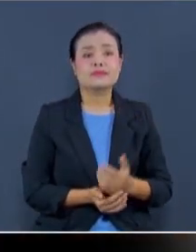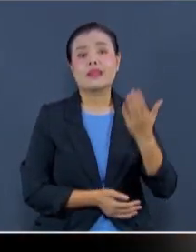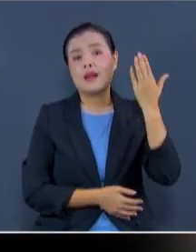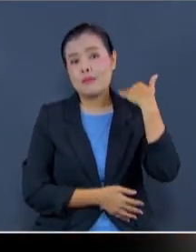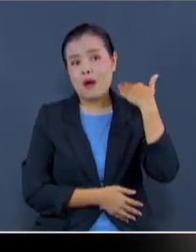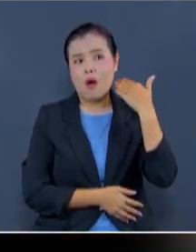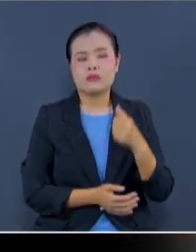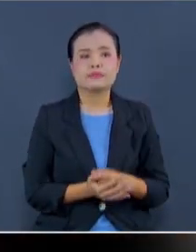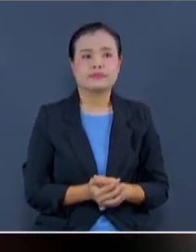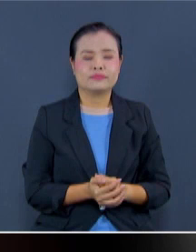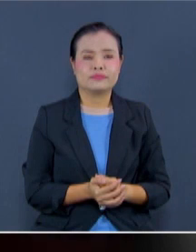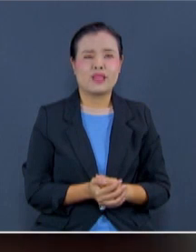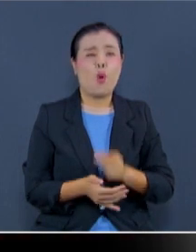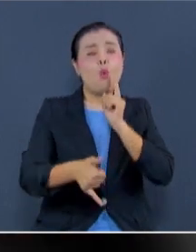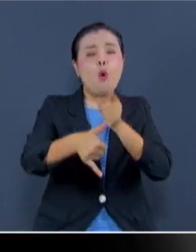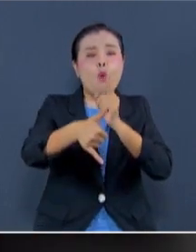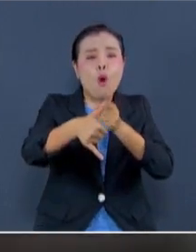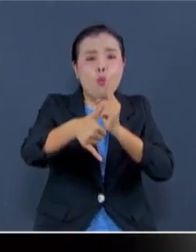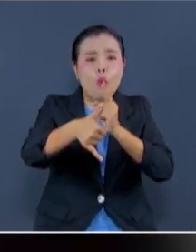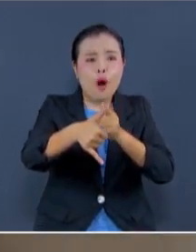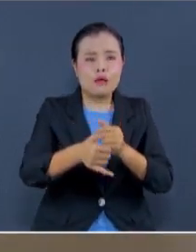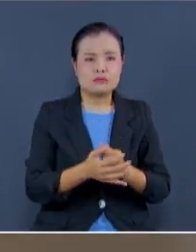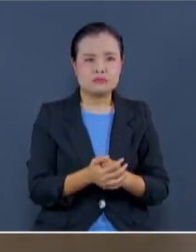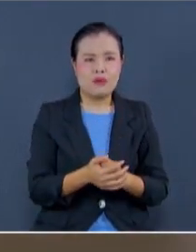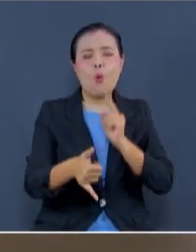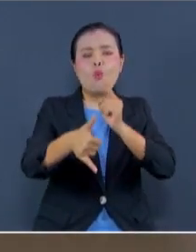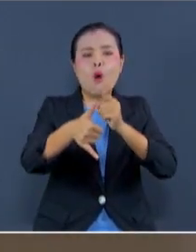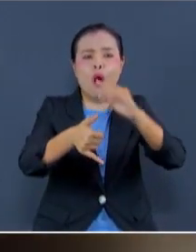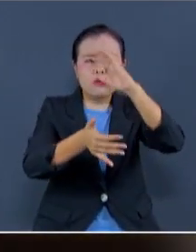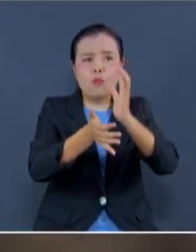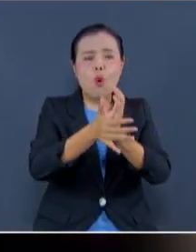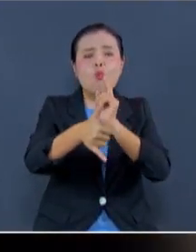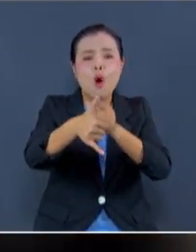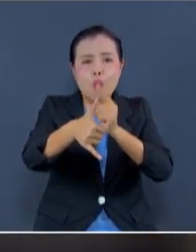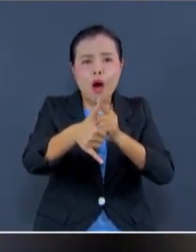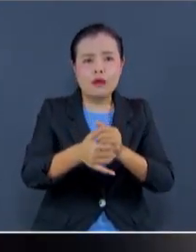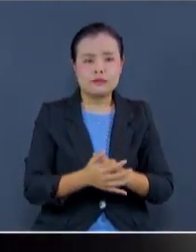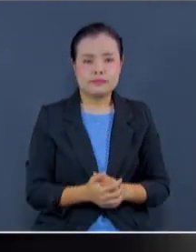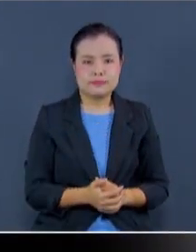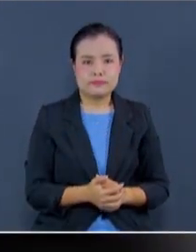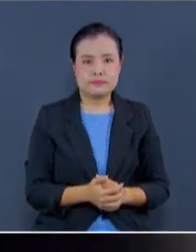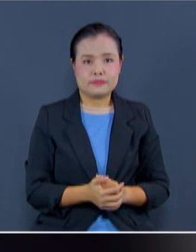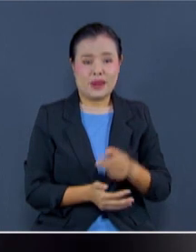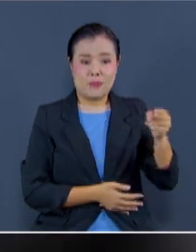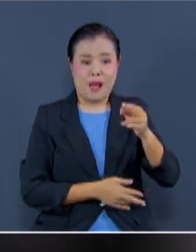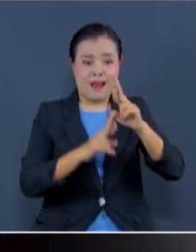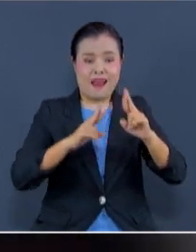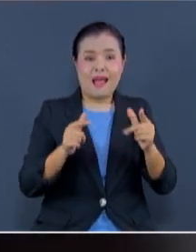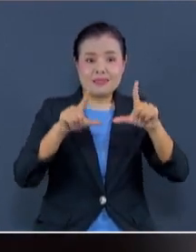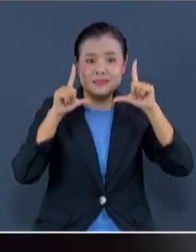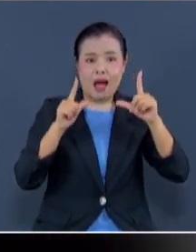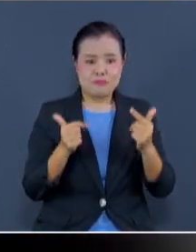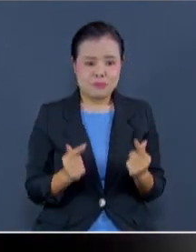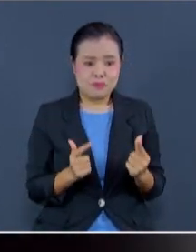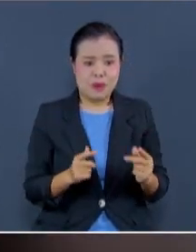อนที่เกิดเหตุโอ้ต่อว่าใหญ่เลยครับ เสียงแข็งด้วย ต่อว่าตำรวจใหญ่เลยนะฮะคลิปเหตุการณ์ที่เจ้าของผับดังที่นครส